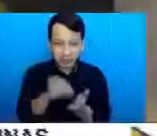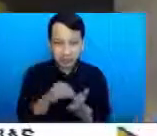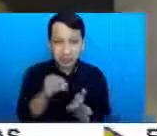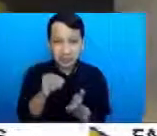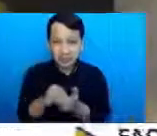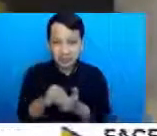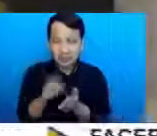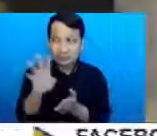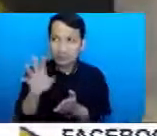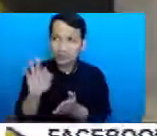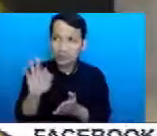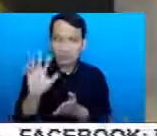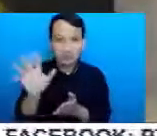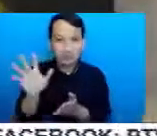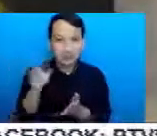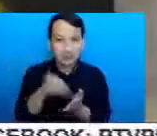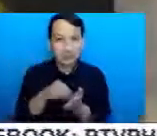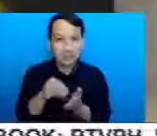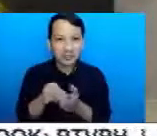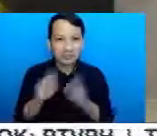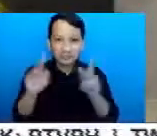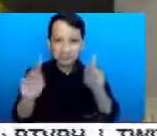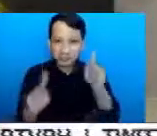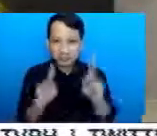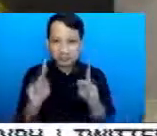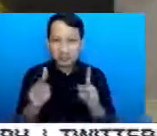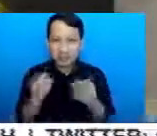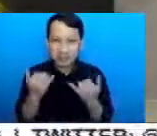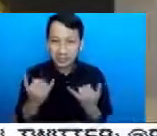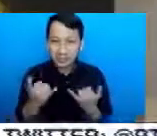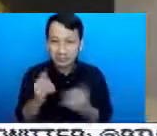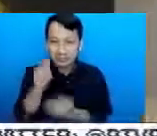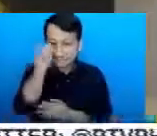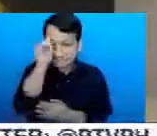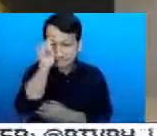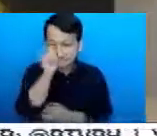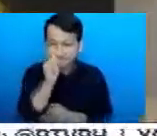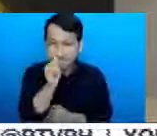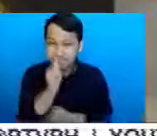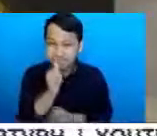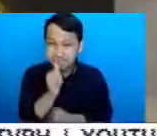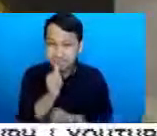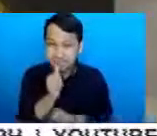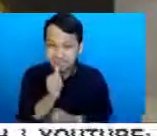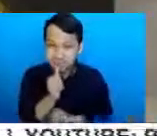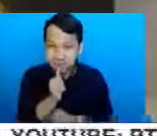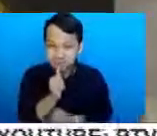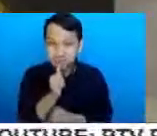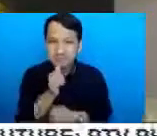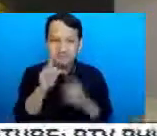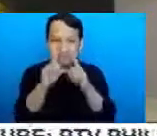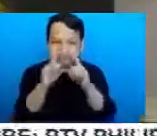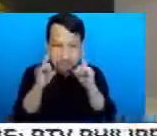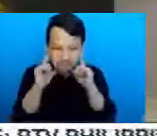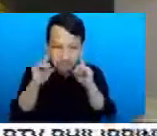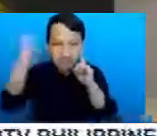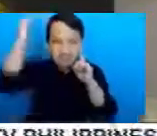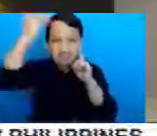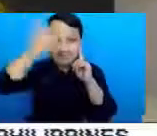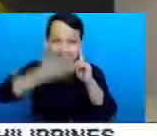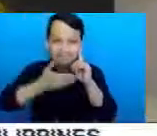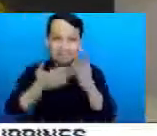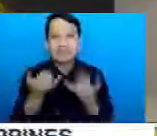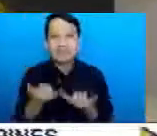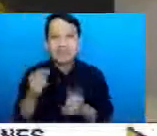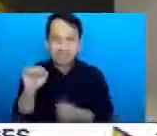Update naman sa Bulkang Taal. Umabot na sa higit 9 million pesos ang halaga ng pinsala sa supply ng tilapia at